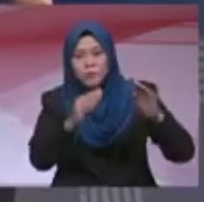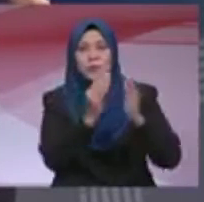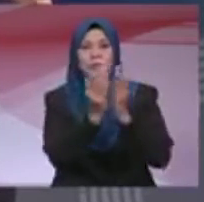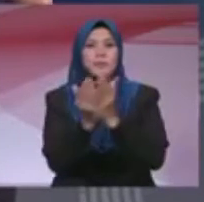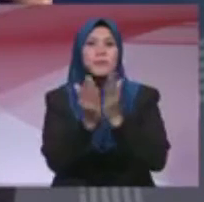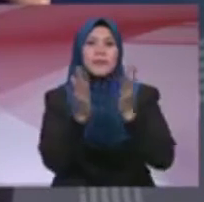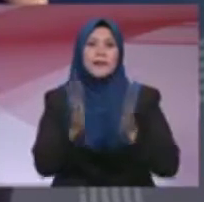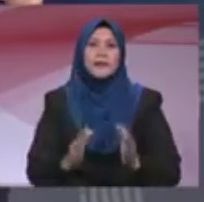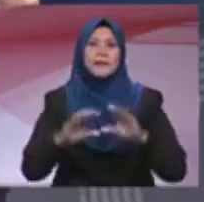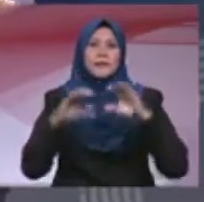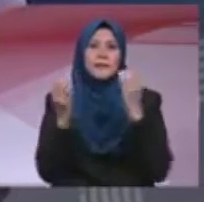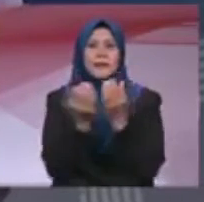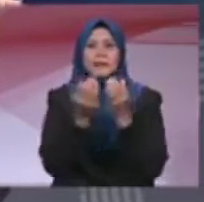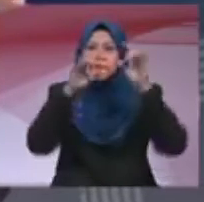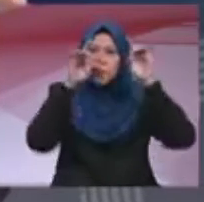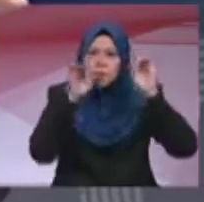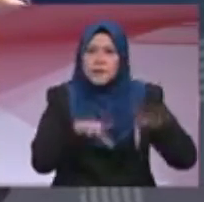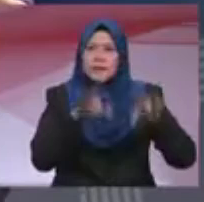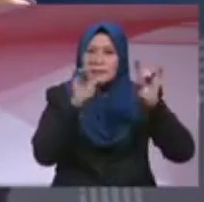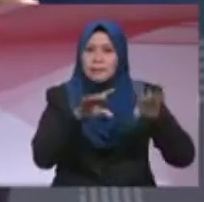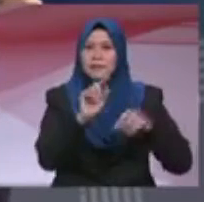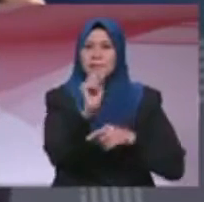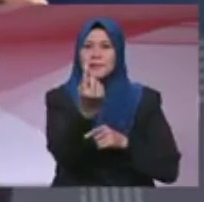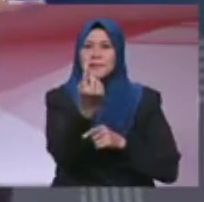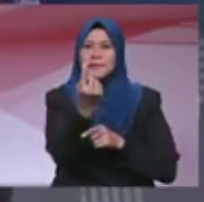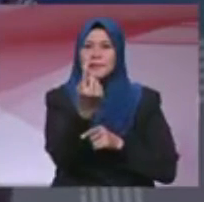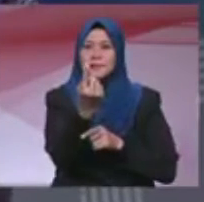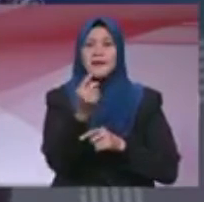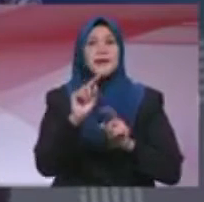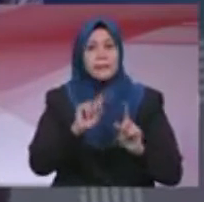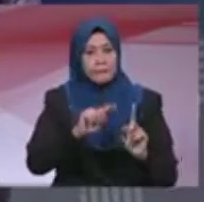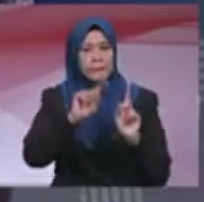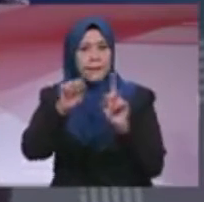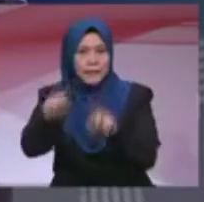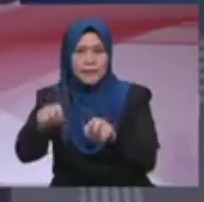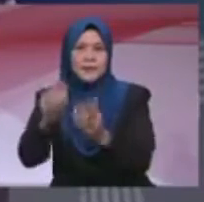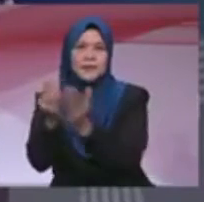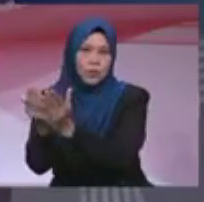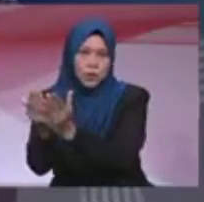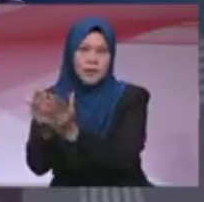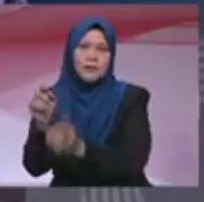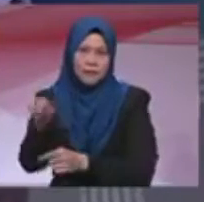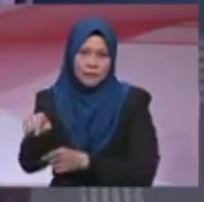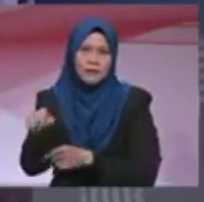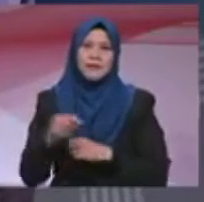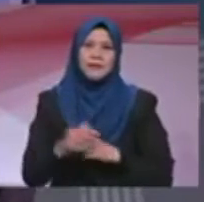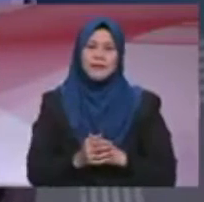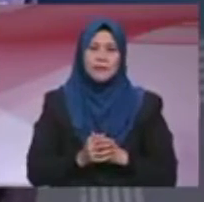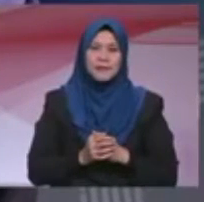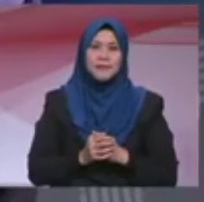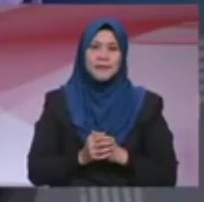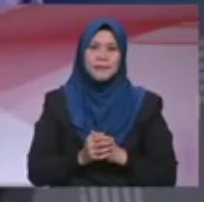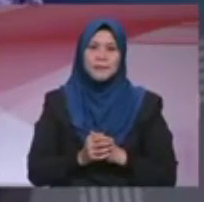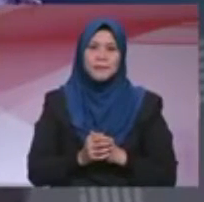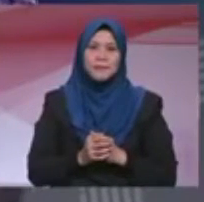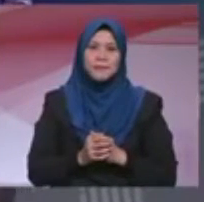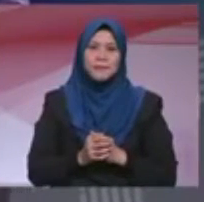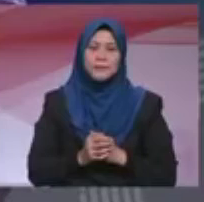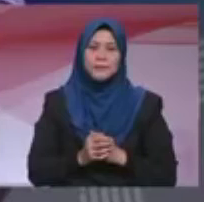murid kelas peperiksaan yang akan ke sekolah. Seterusnya,